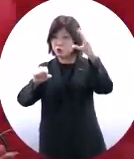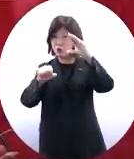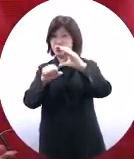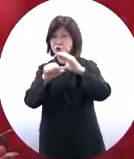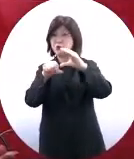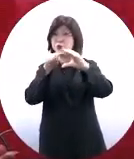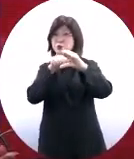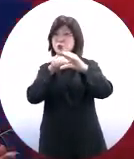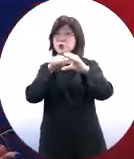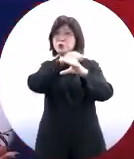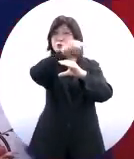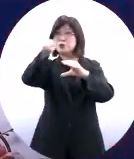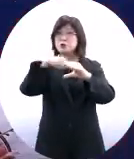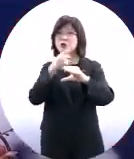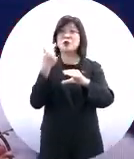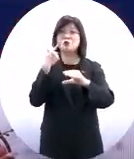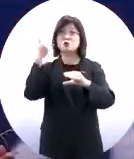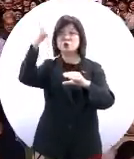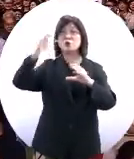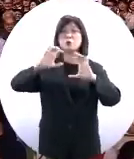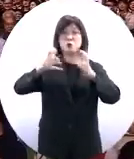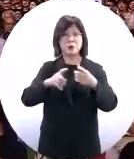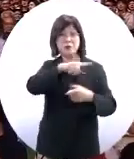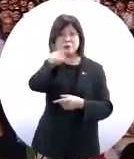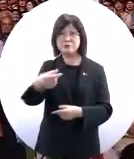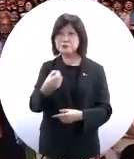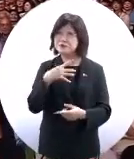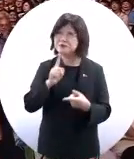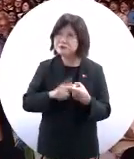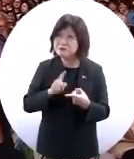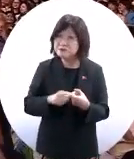祖国，大家说对不对？